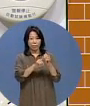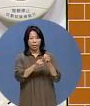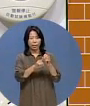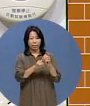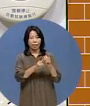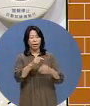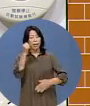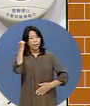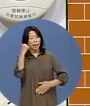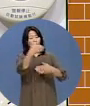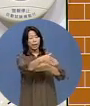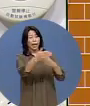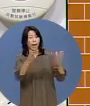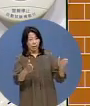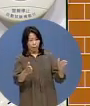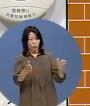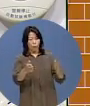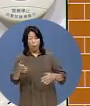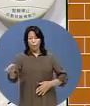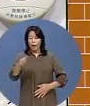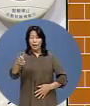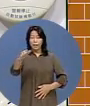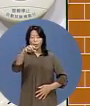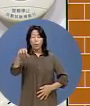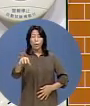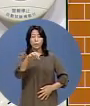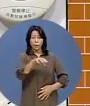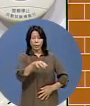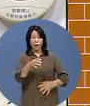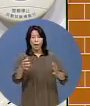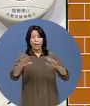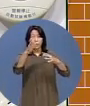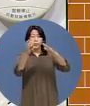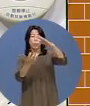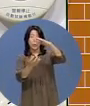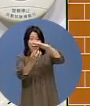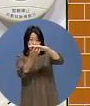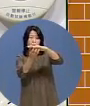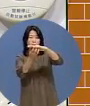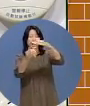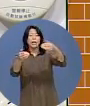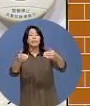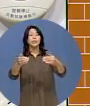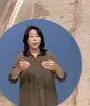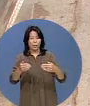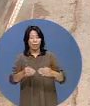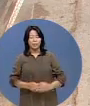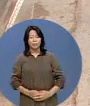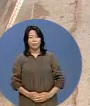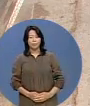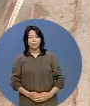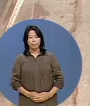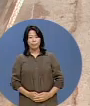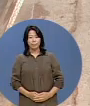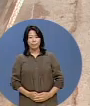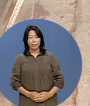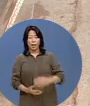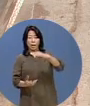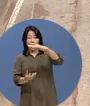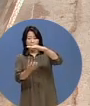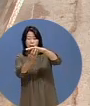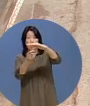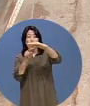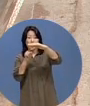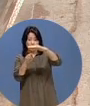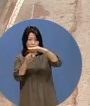義務付けられている寝室と階段などに煙式の警報器を設置しましょう。住宅用火